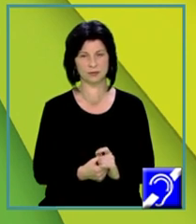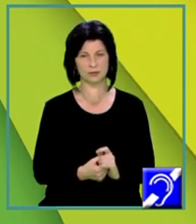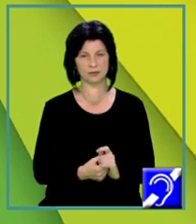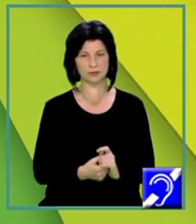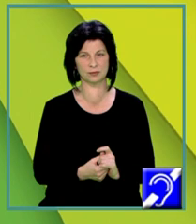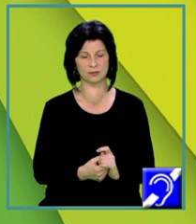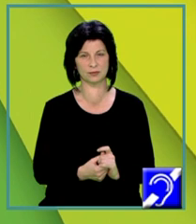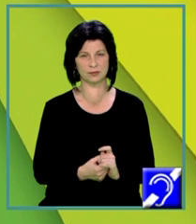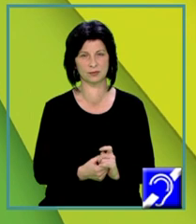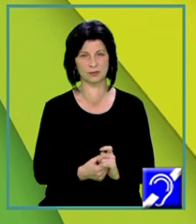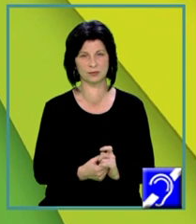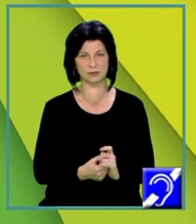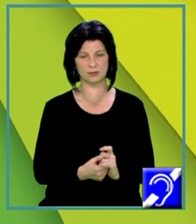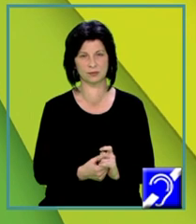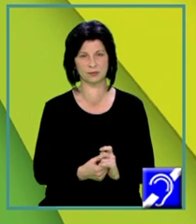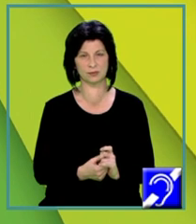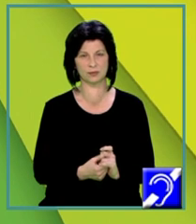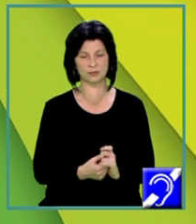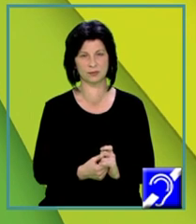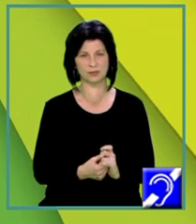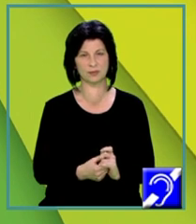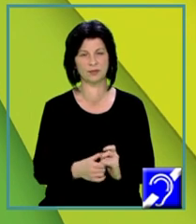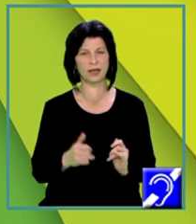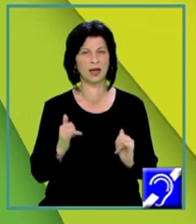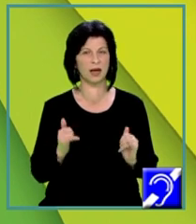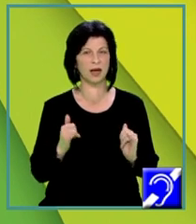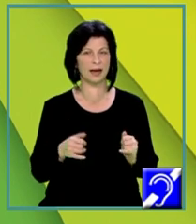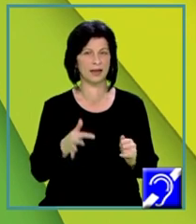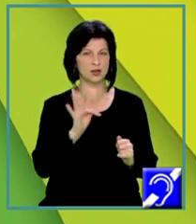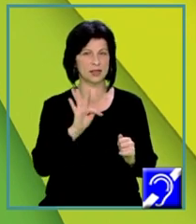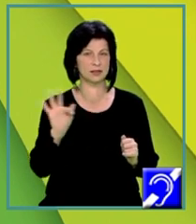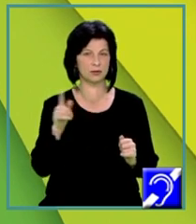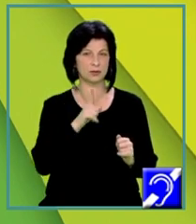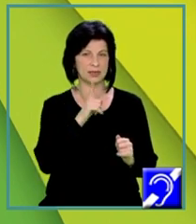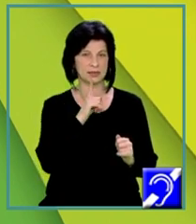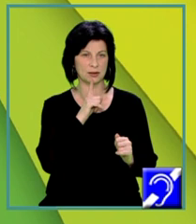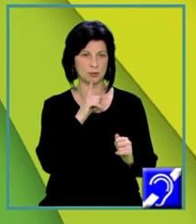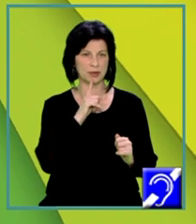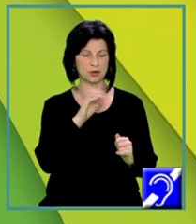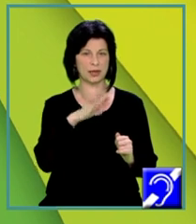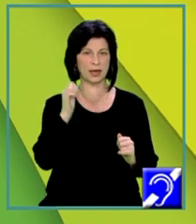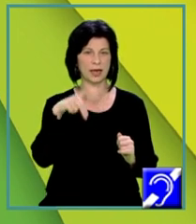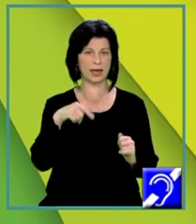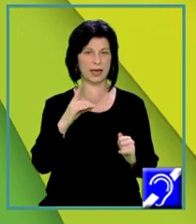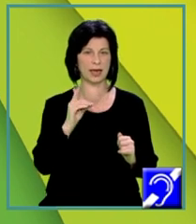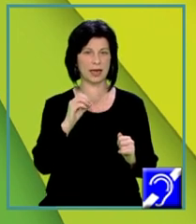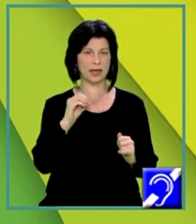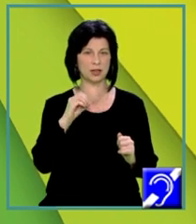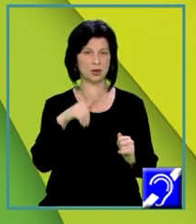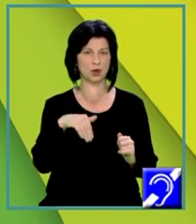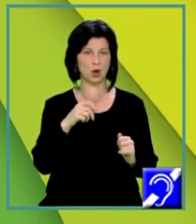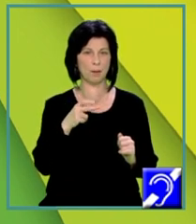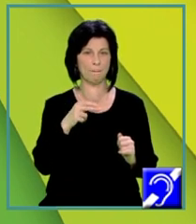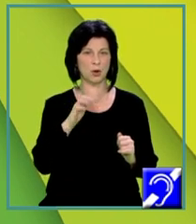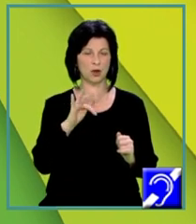neutru al deja doar o astfel de funcție se numește endomorphism de hainele în situația particulară